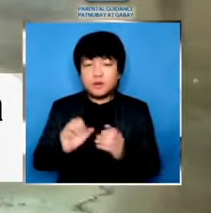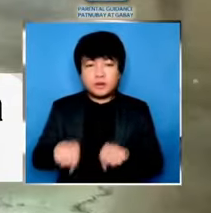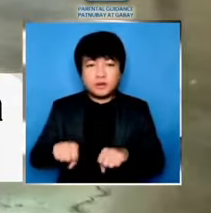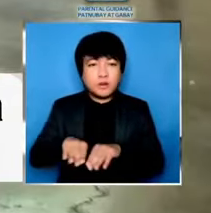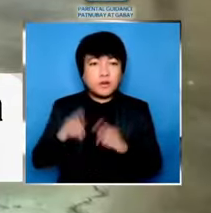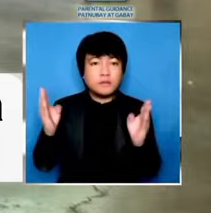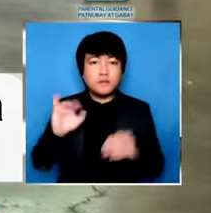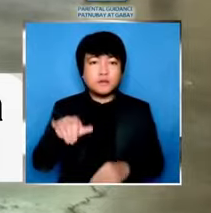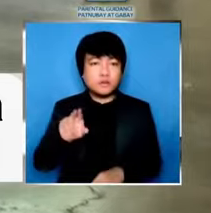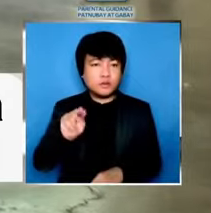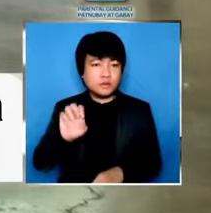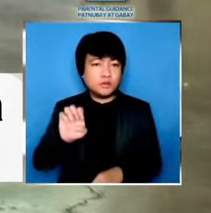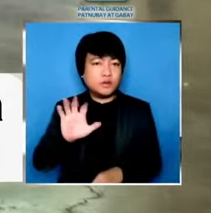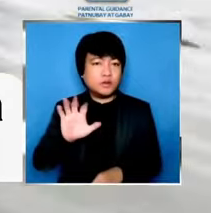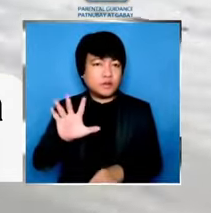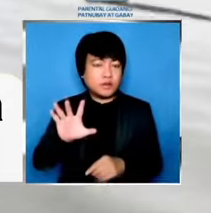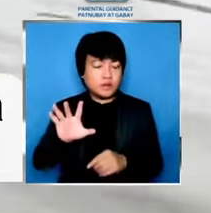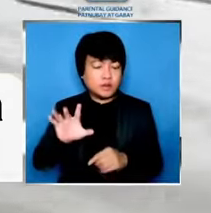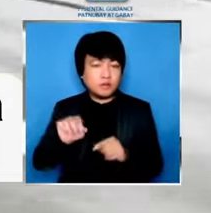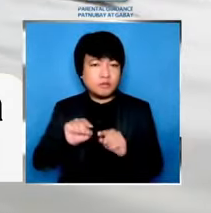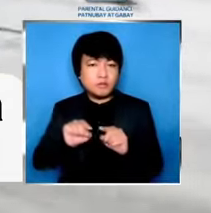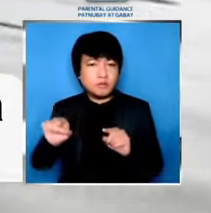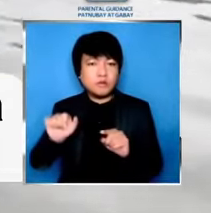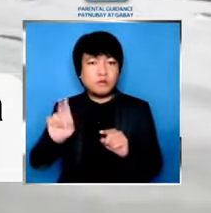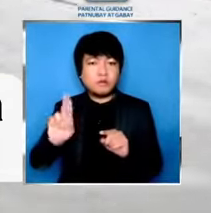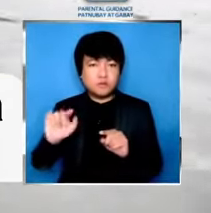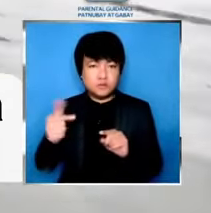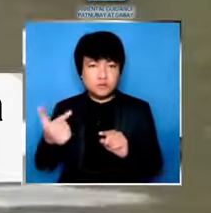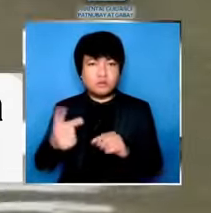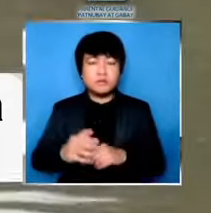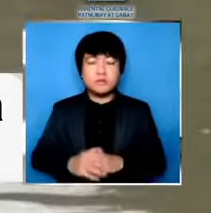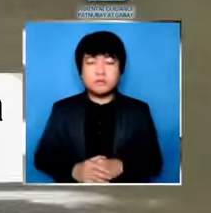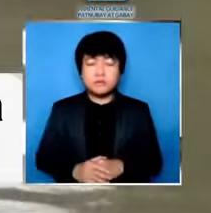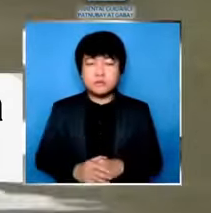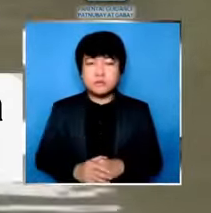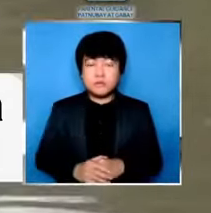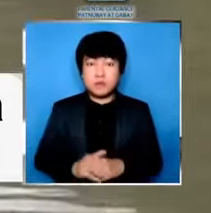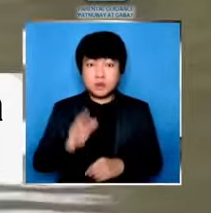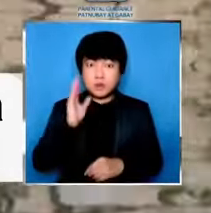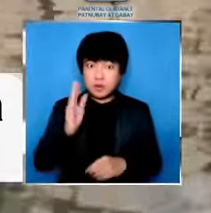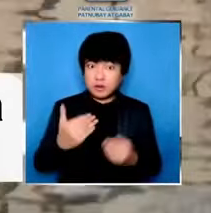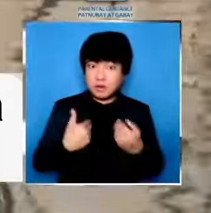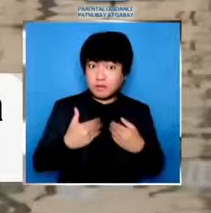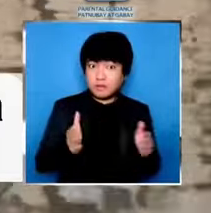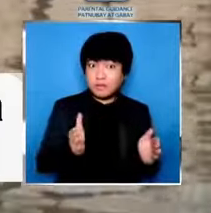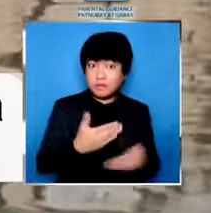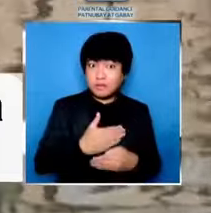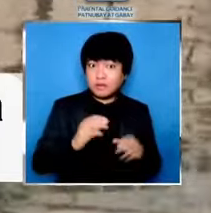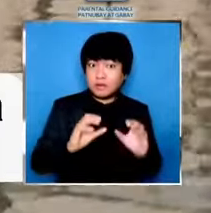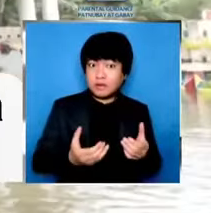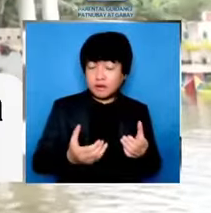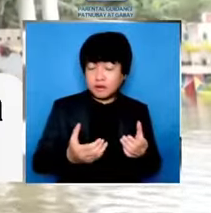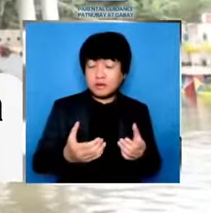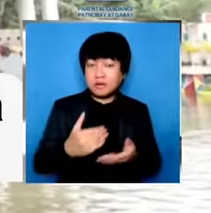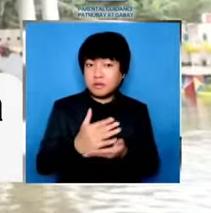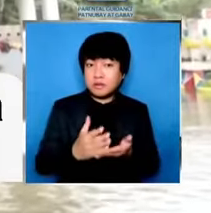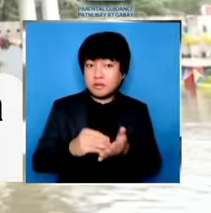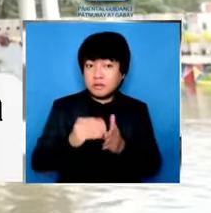5 hanggang sa katapusan ng Agosto. Pero may madarat ng kayang classroom ang ibang mag-aaral. Nauna kasi sinabi ng DepEd